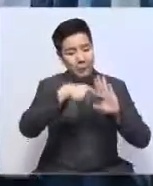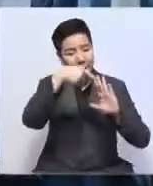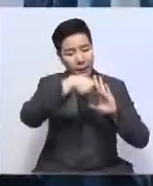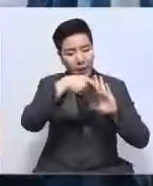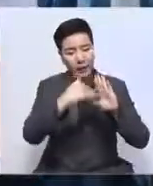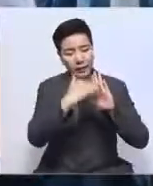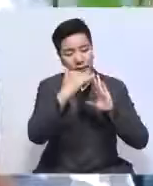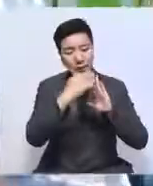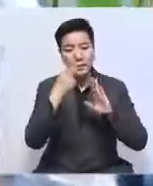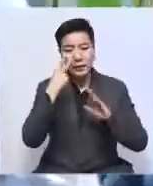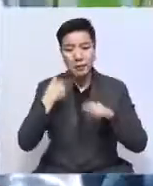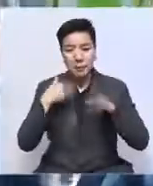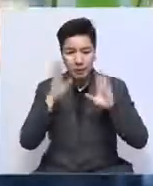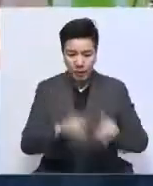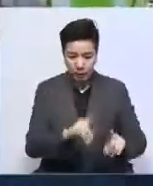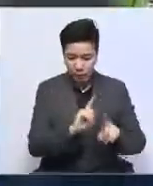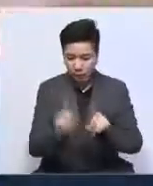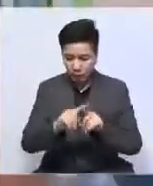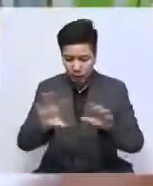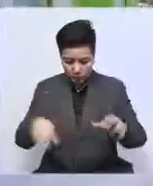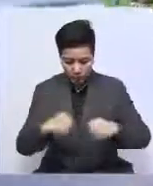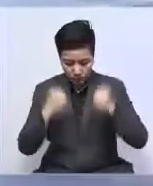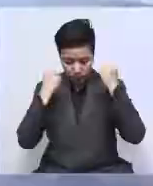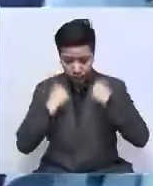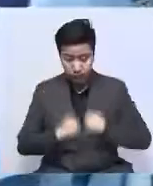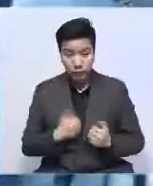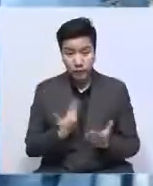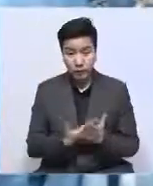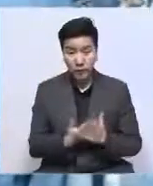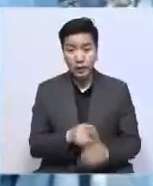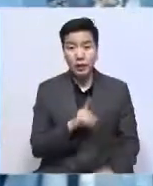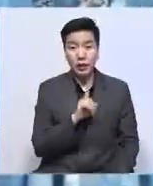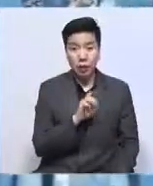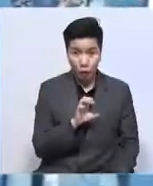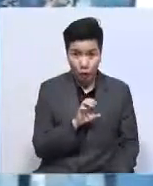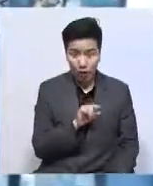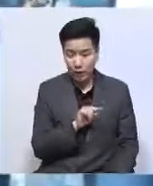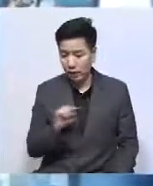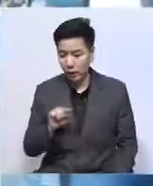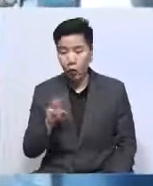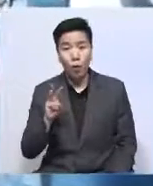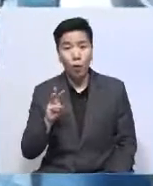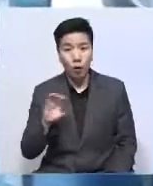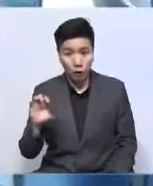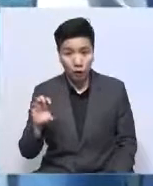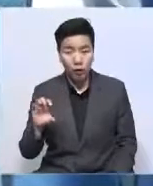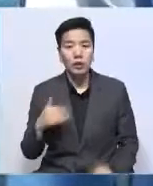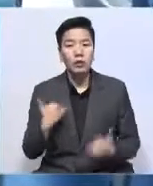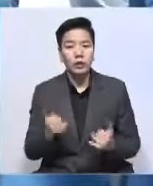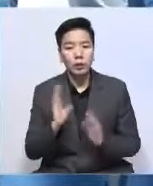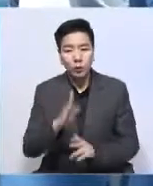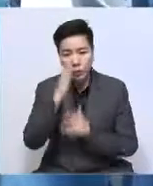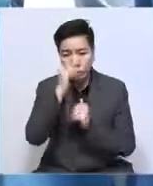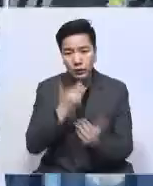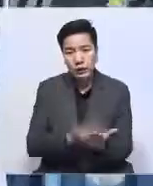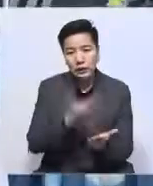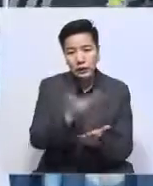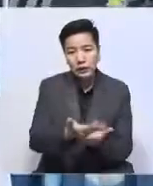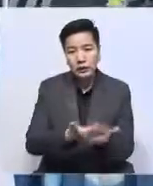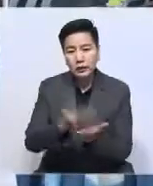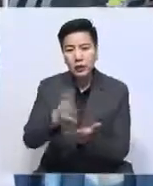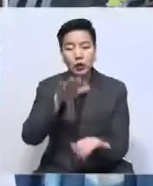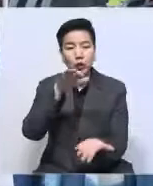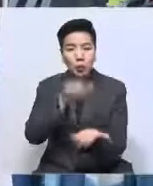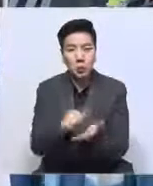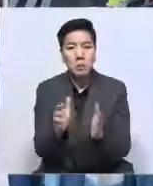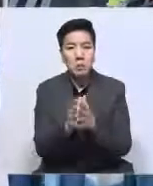มีเลือกหลากหลายรูปแบบหลากหลายดีไซน์ค่ะราคาก็มีตั้งแต่100ไปจนถึง600บาทเท่านั้นนะคะได้รับความสนใจสั่งซื้อสั่งจอง